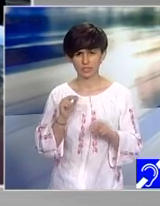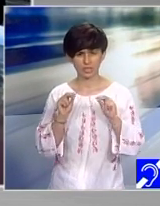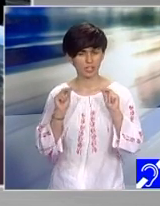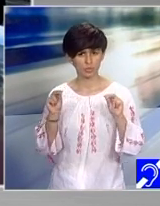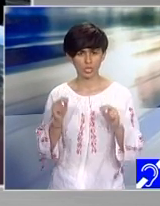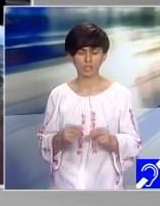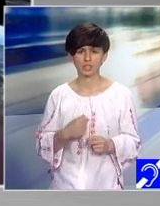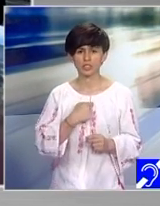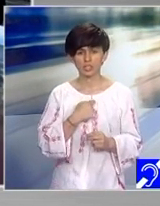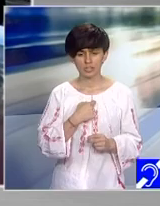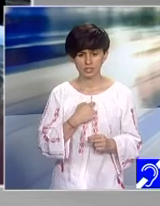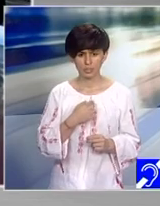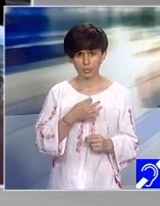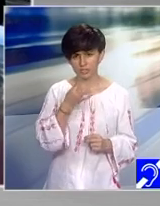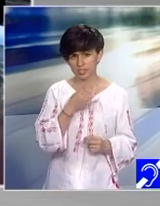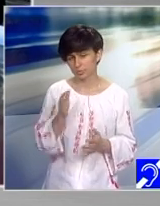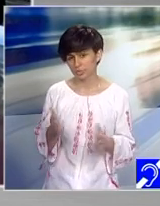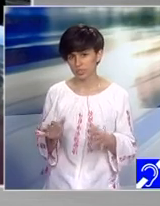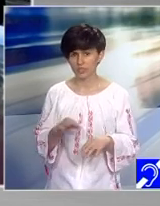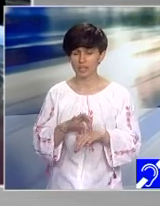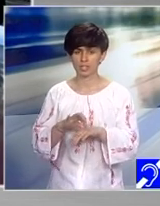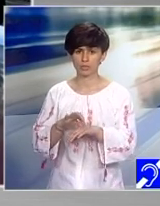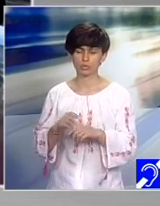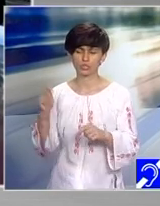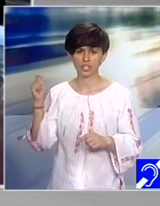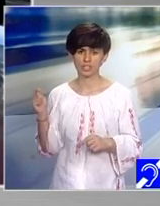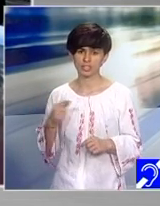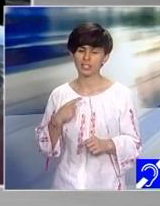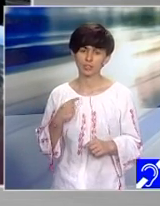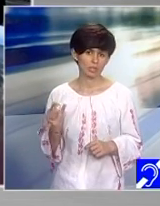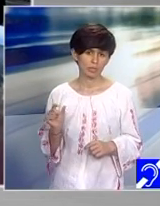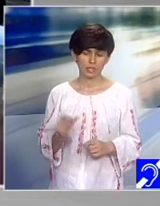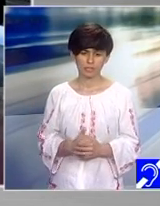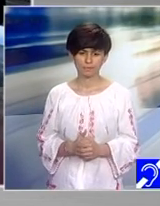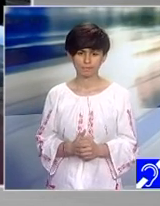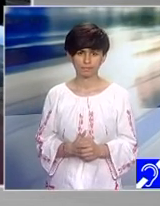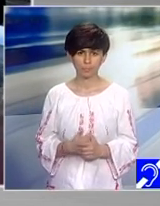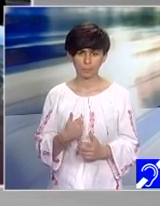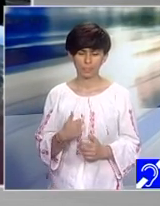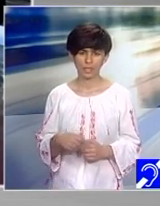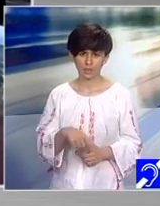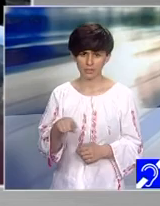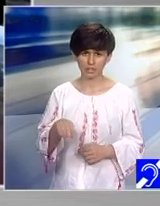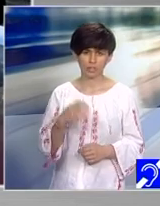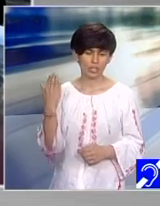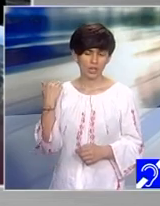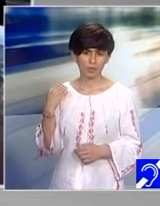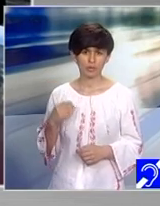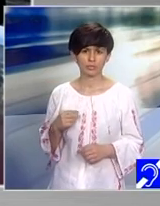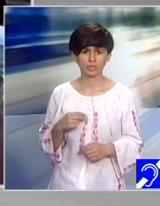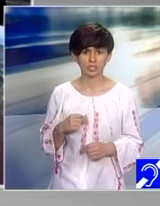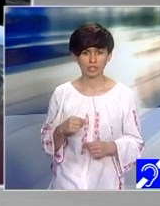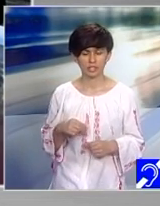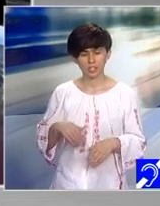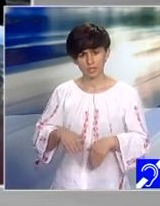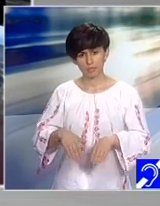de spus în conducerea țării sunt mici. Până de curând am avut premieri născuți la țară sau academicieni și așa mai